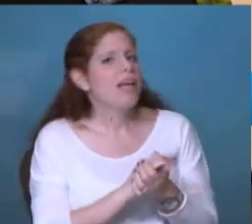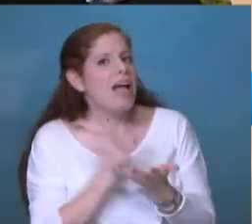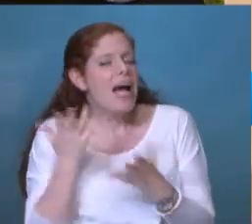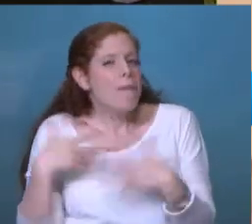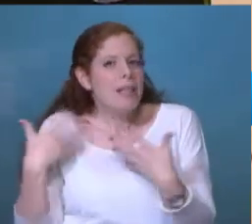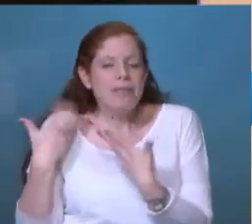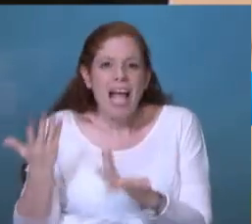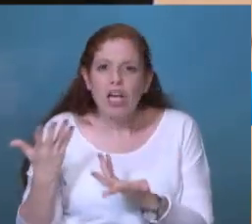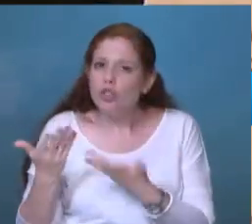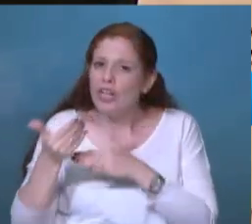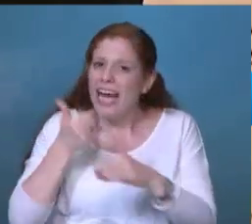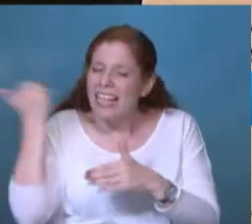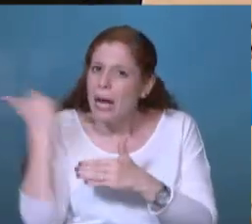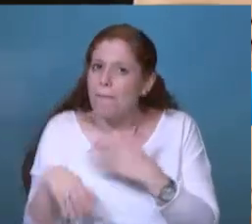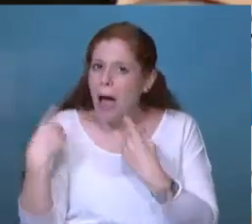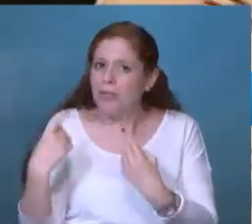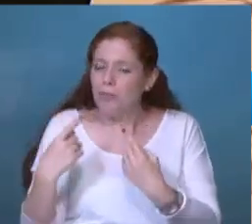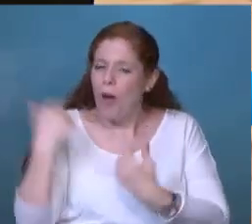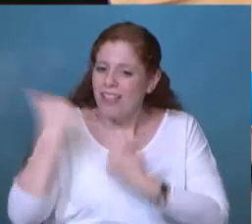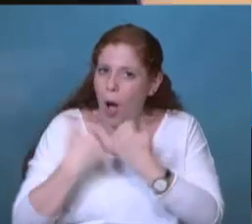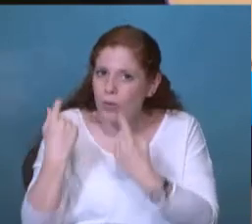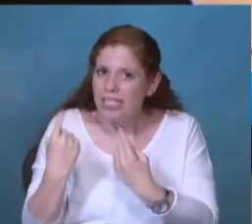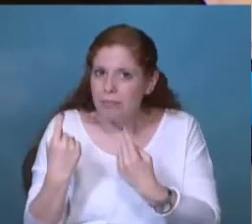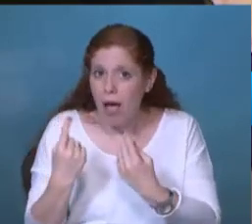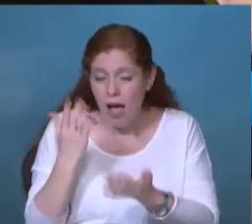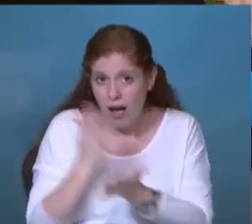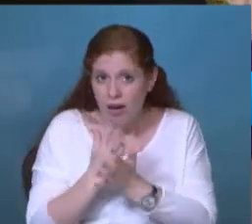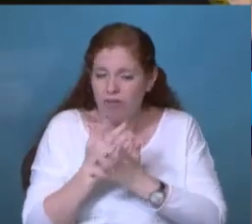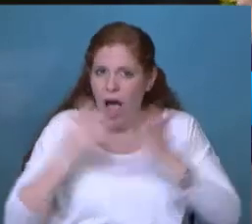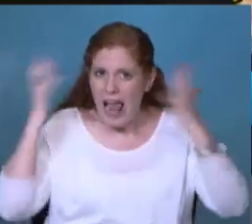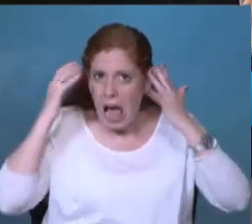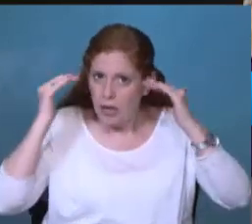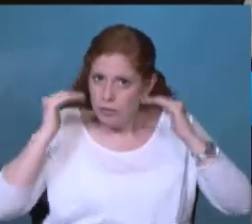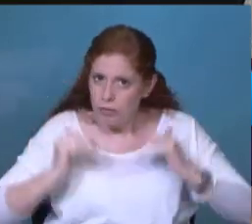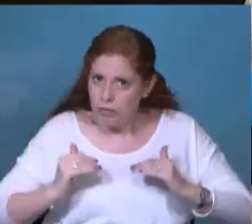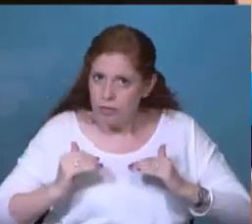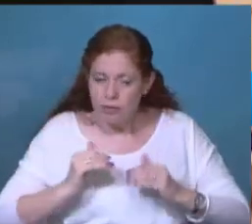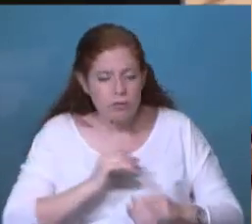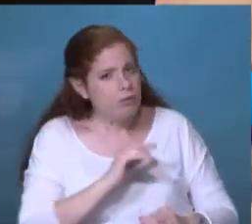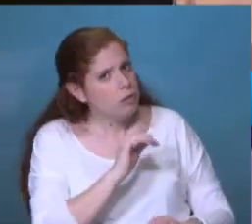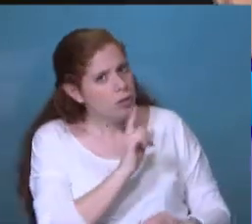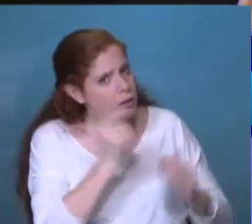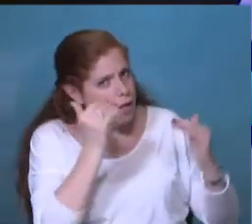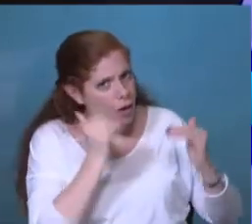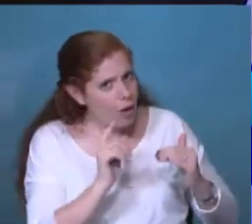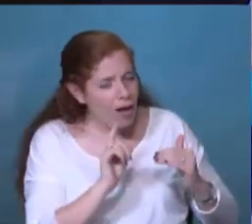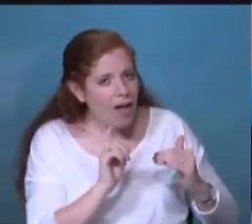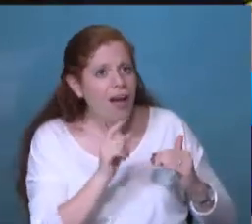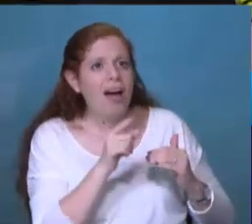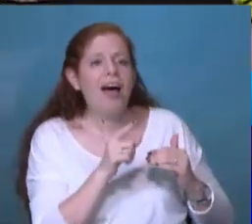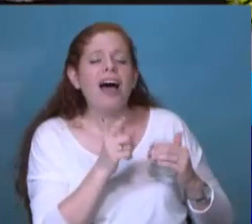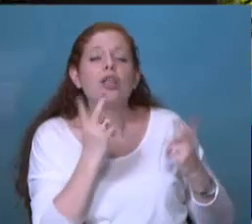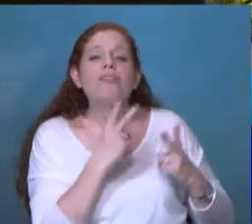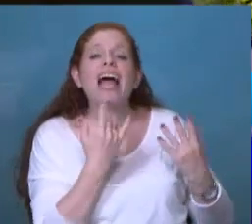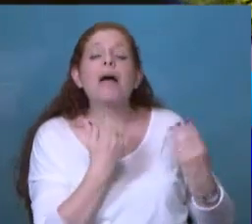לקראת הגמר עצמו, התחרות עצמה? כבר ירד קצת המפלס של הלחץ? לא, הוא לא ירד. אתה פתאום מבין כמה